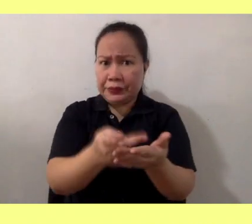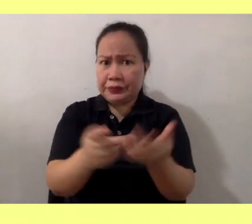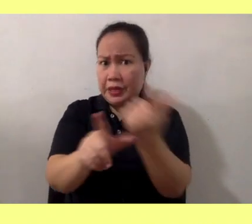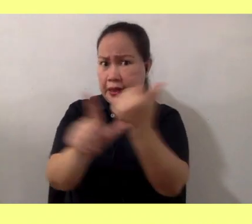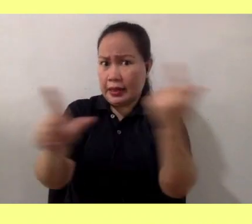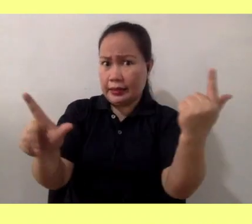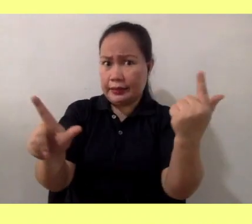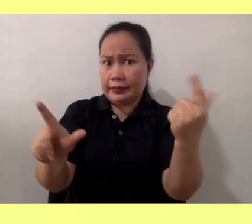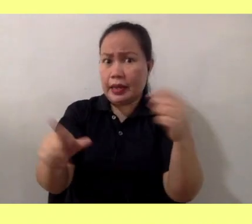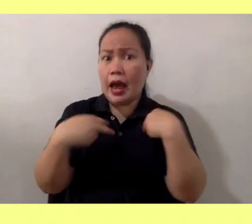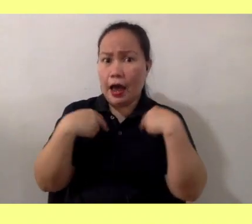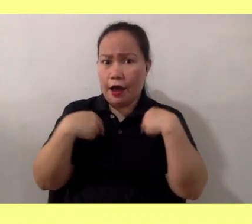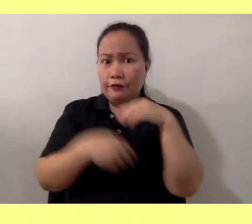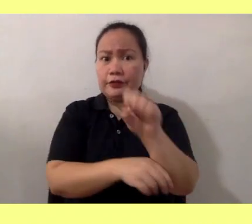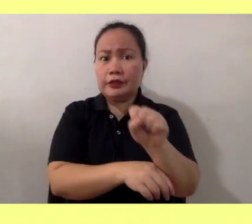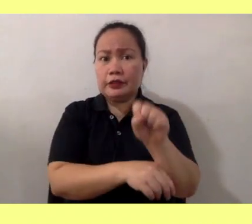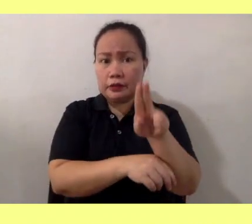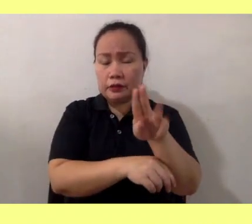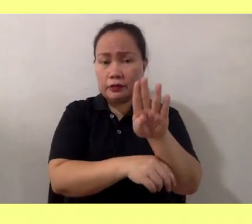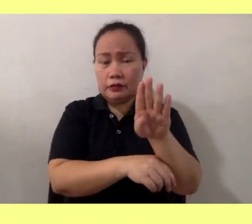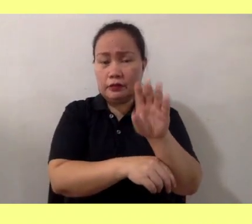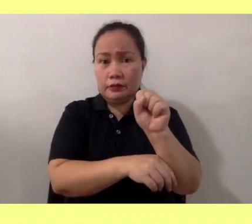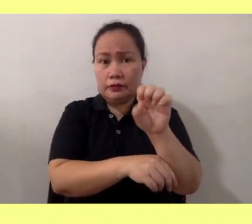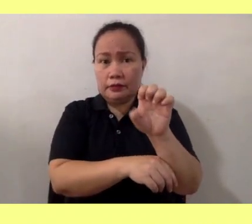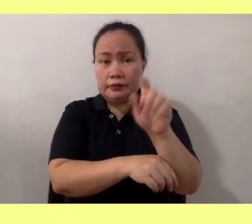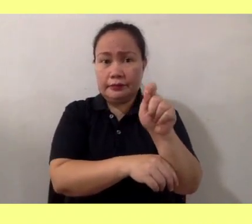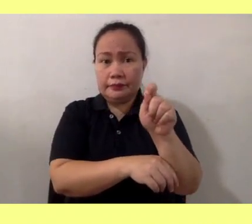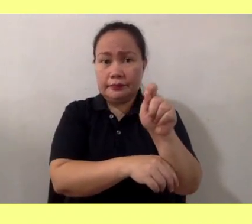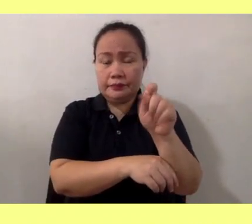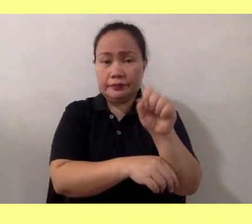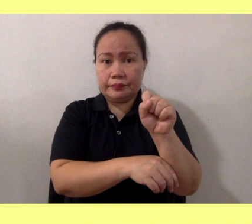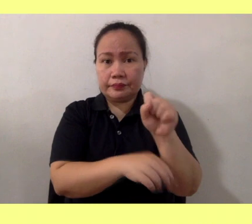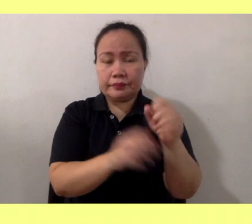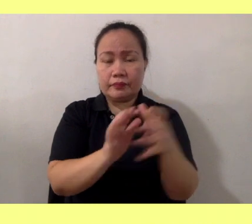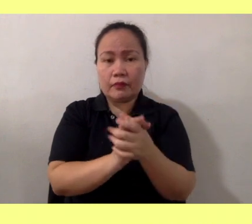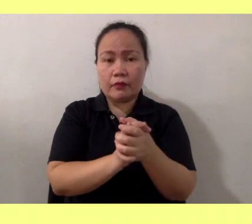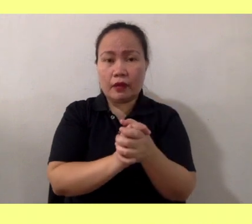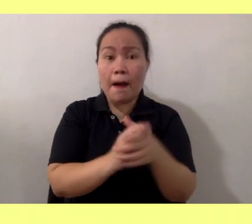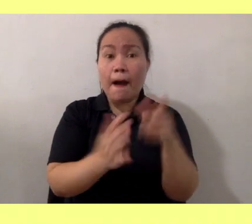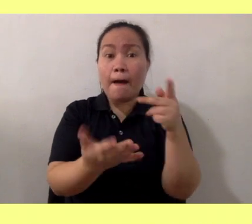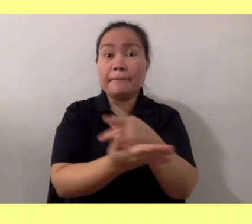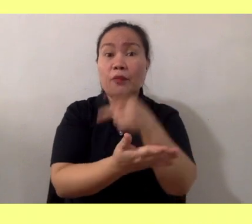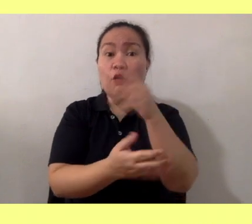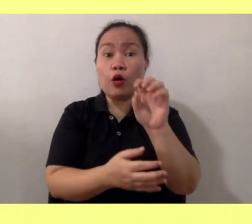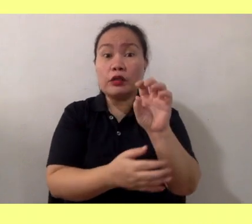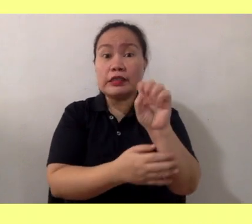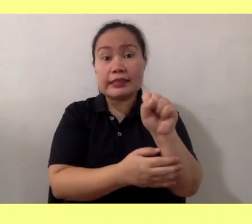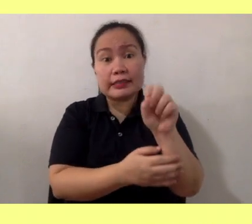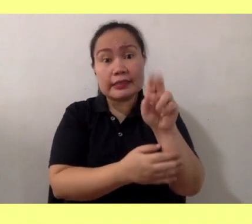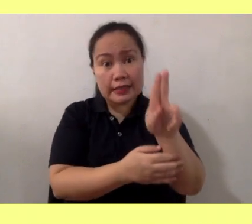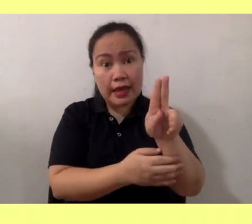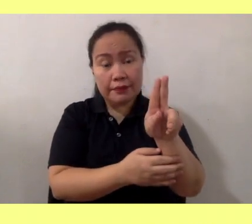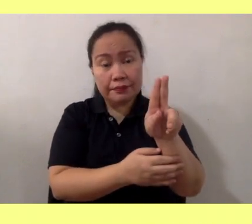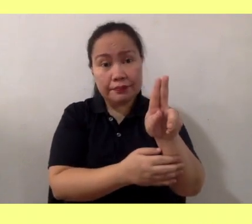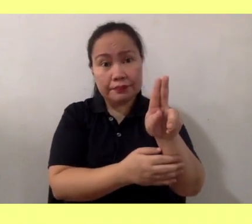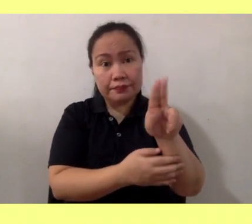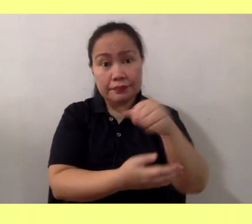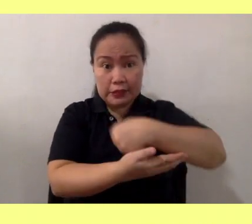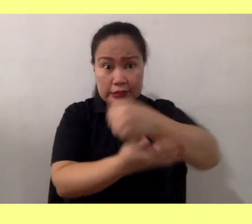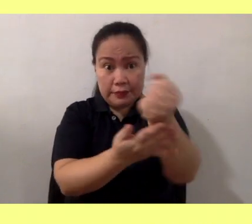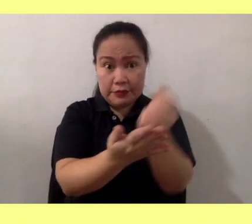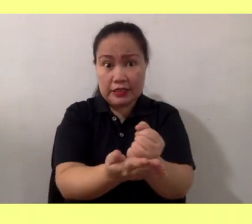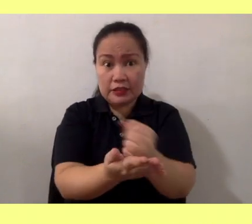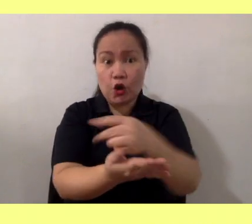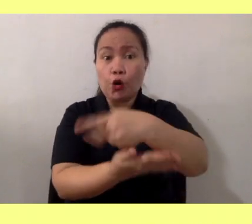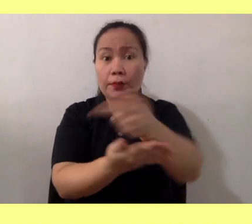parts. Okay? Meron pala siyang subsets. Ano-ano yon? Okay. So, meron tayong